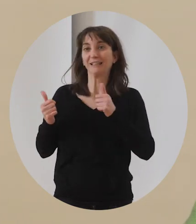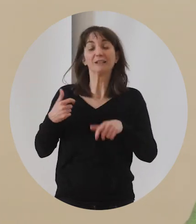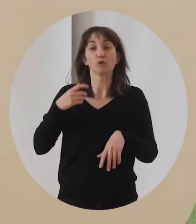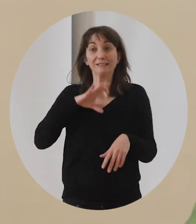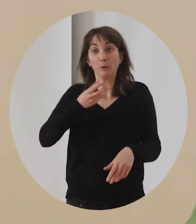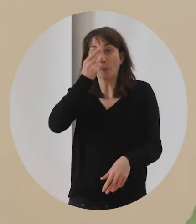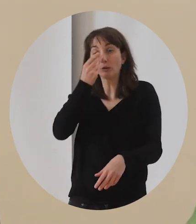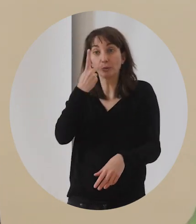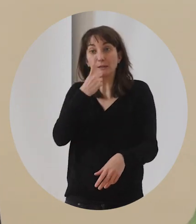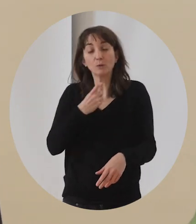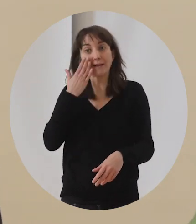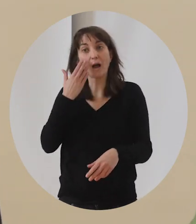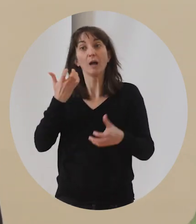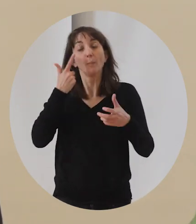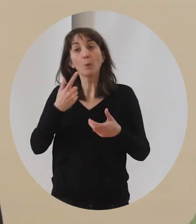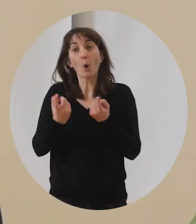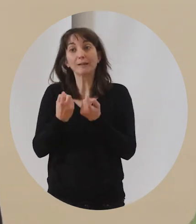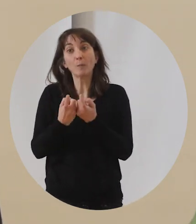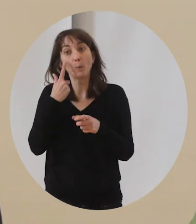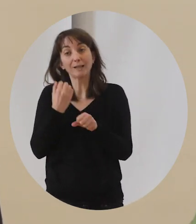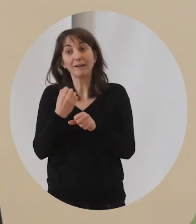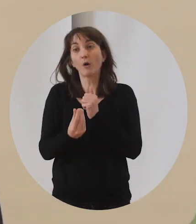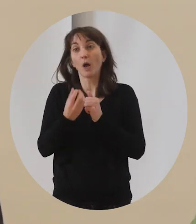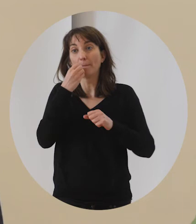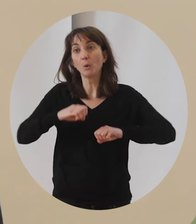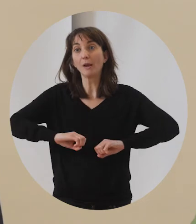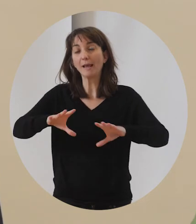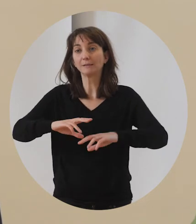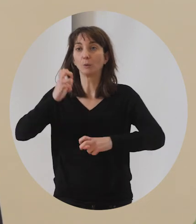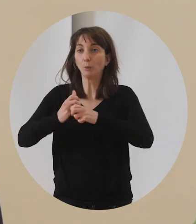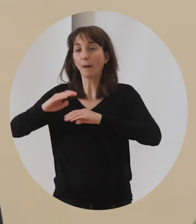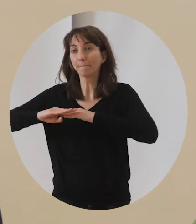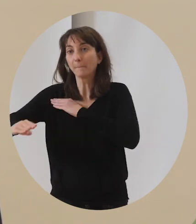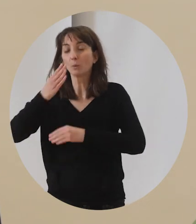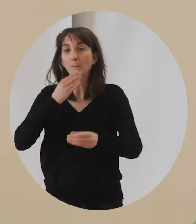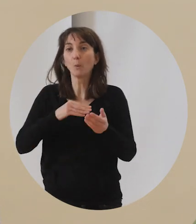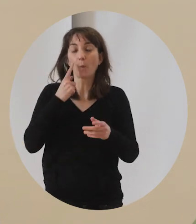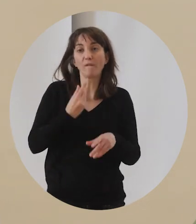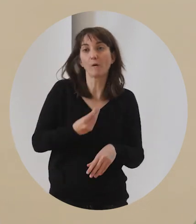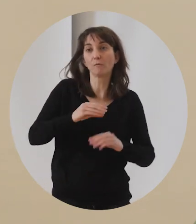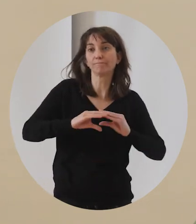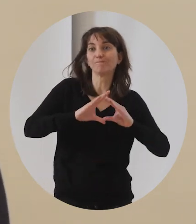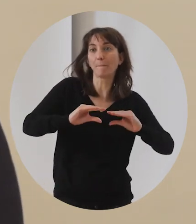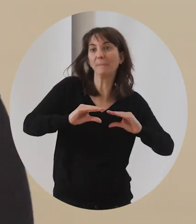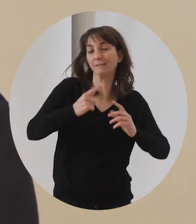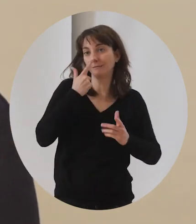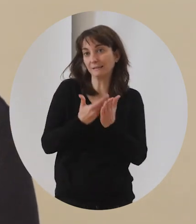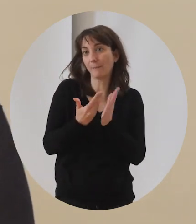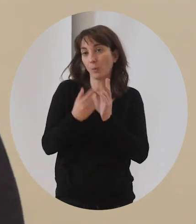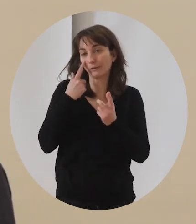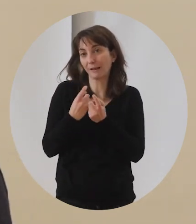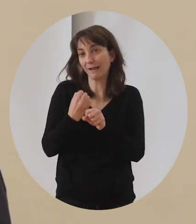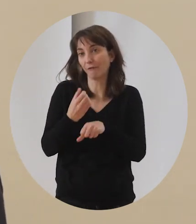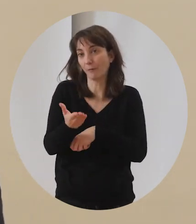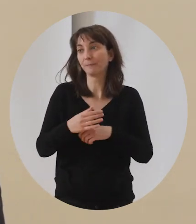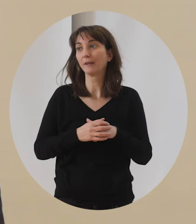j'ai bien compris, c'est est-ce que quand on veut travailler avec un enfant, il faut plutôt le laisser sur une surface dure comme le sol ou le mettre sur un tapis, c'est ça? Ouais.